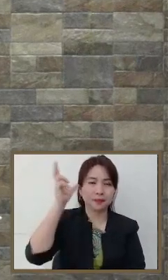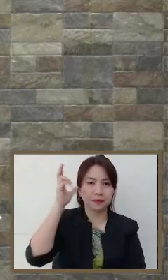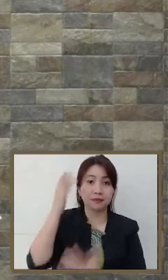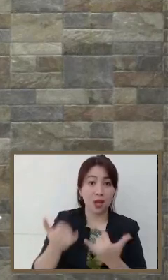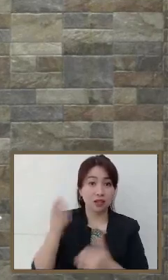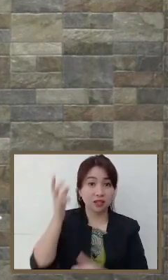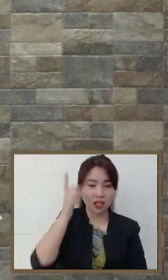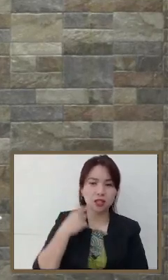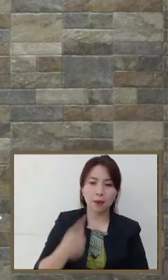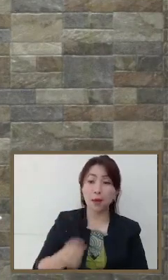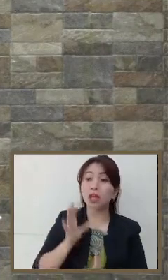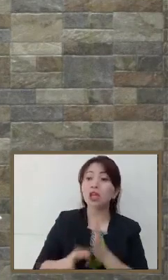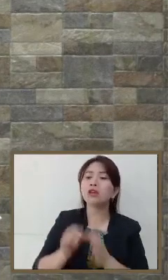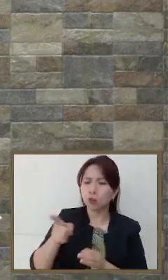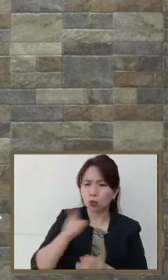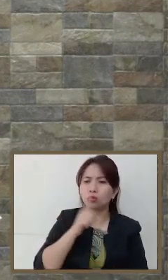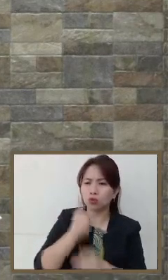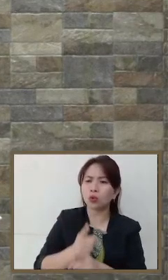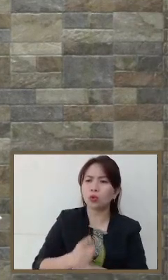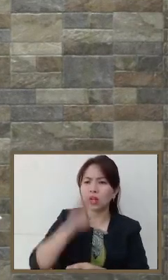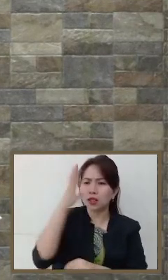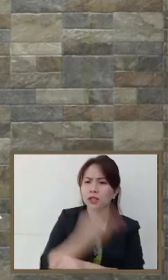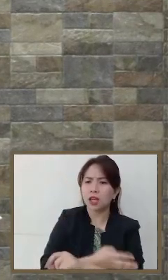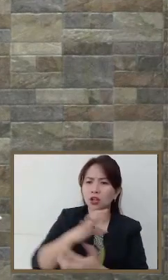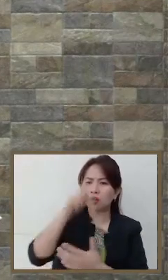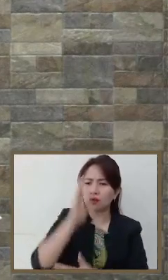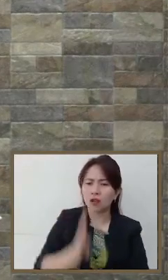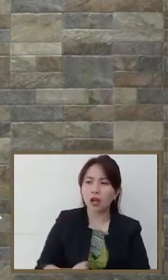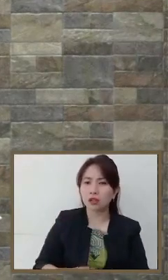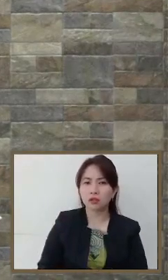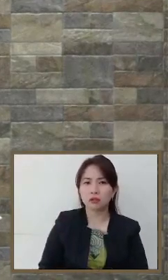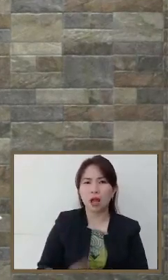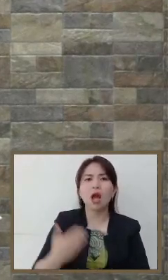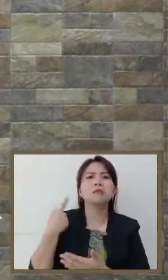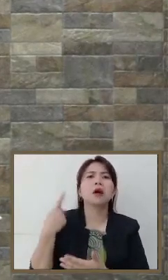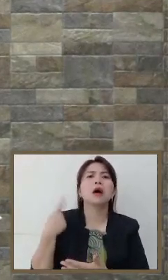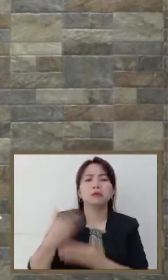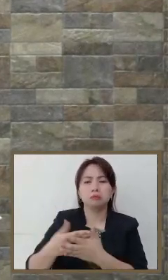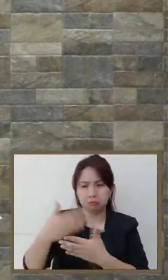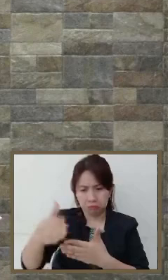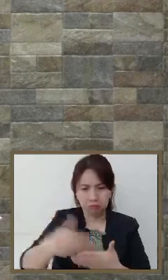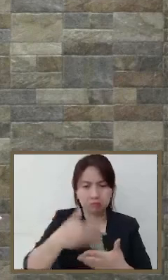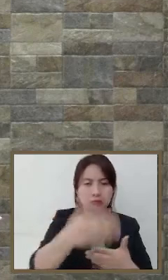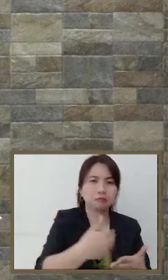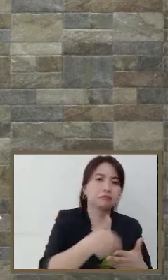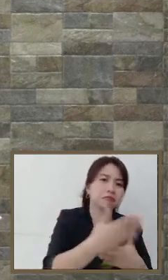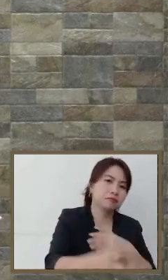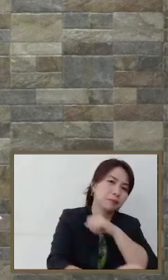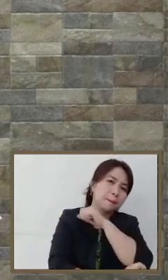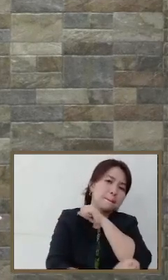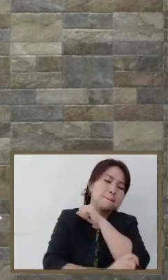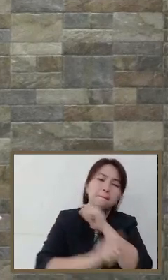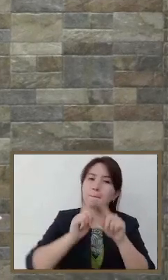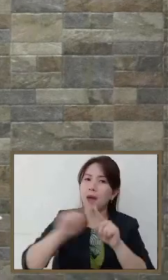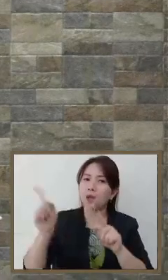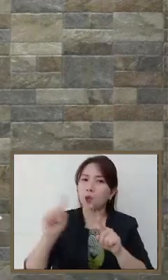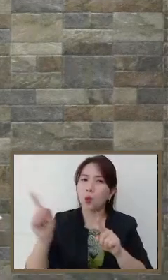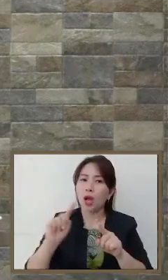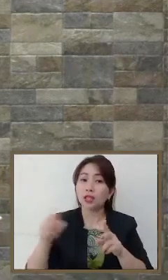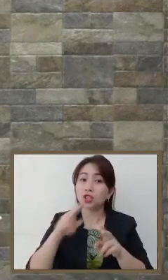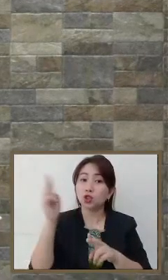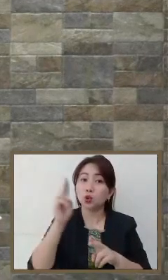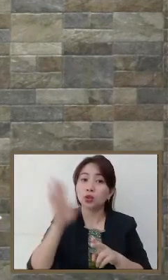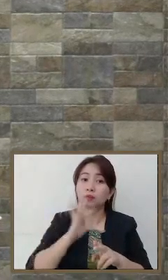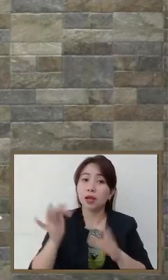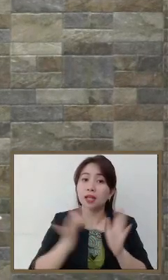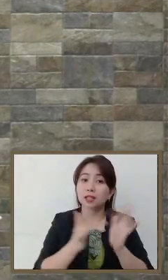God stone made afternoon Mayon pang kasunod Mayon pang kasunod Pero salamat ang ginamit ng Diyos ay ang salita ng